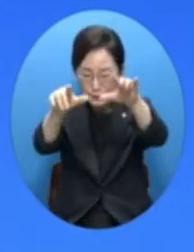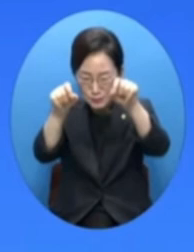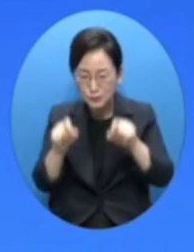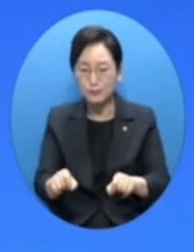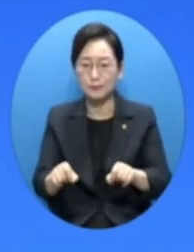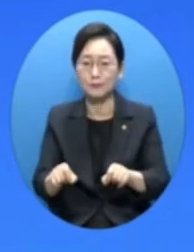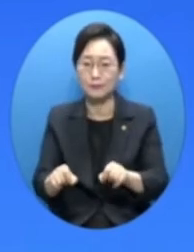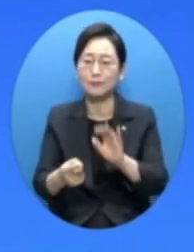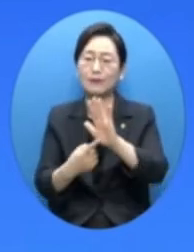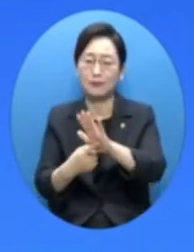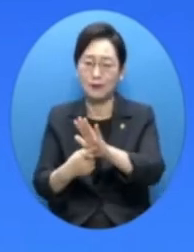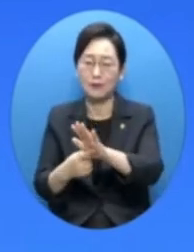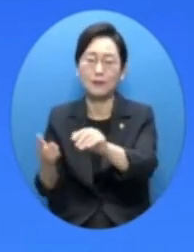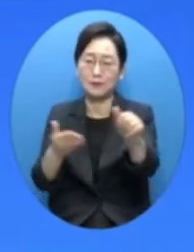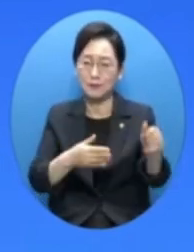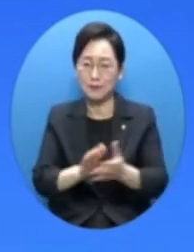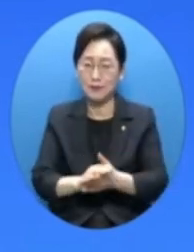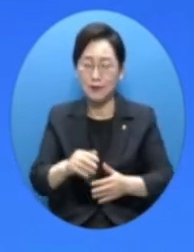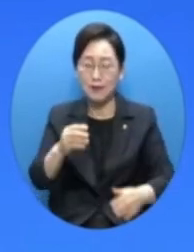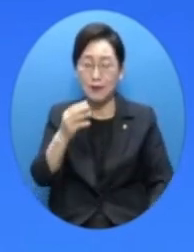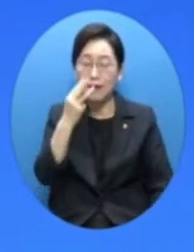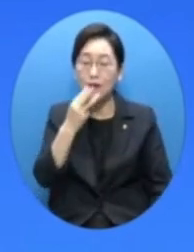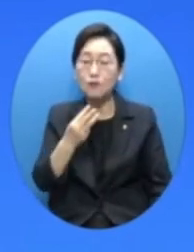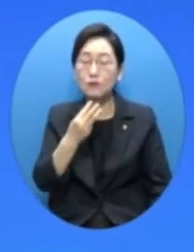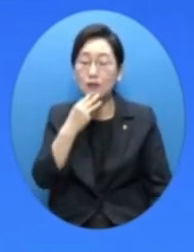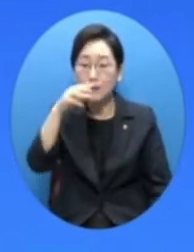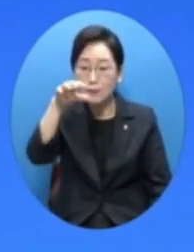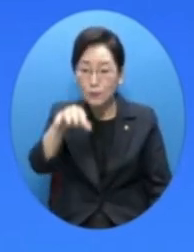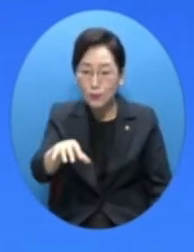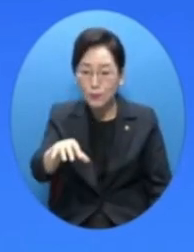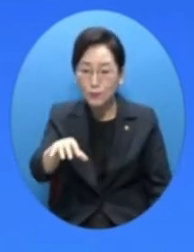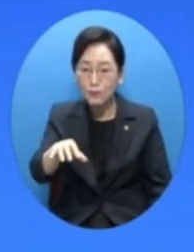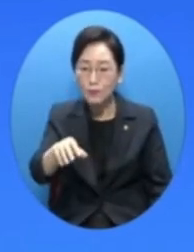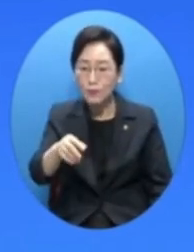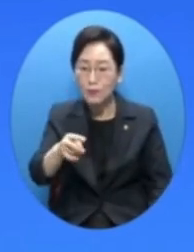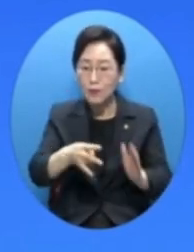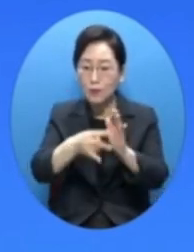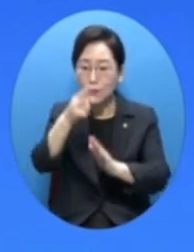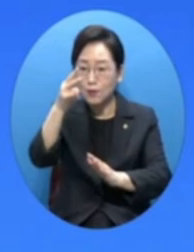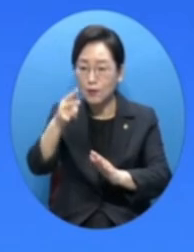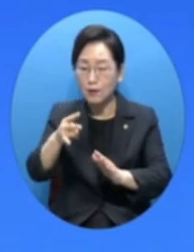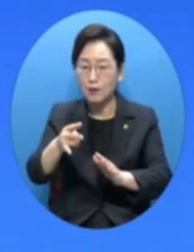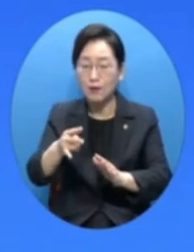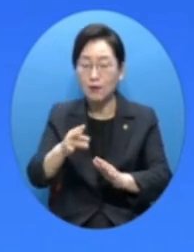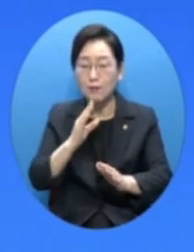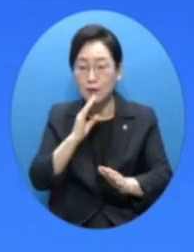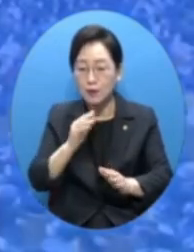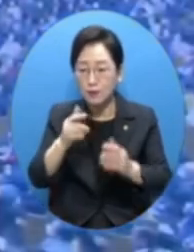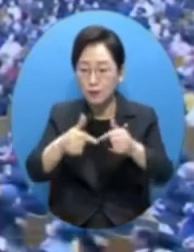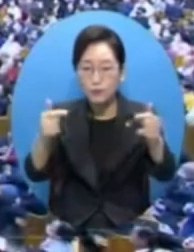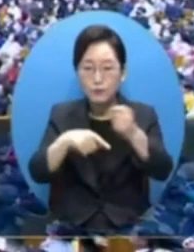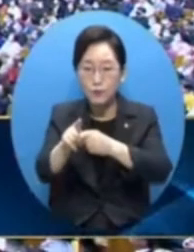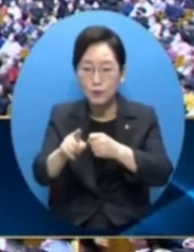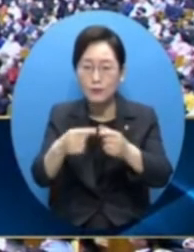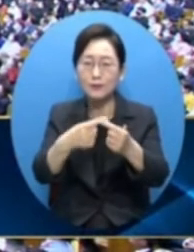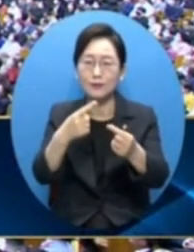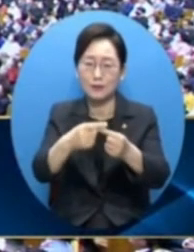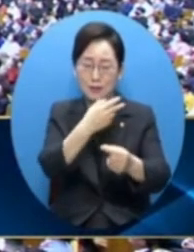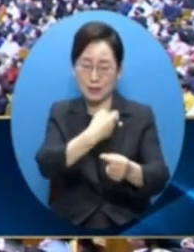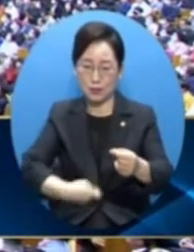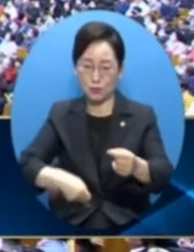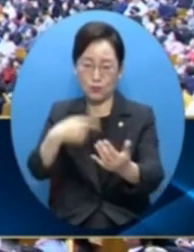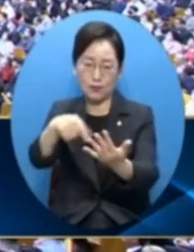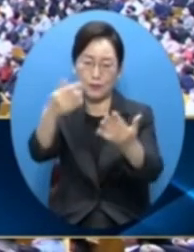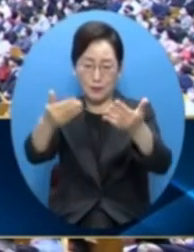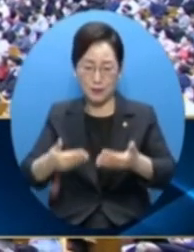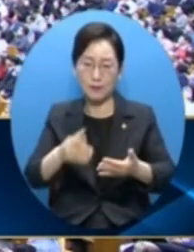것입니다. 예루살렘 교회의 그 부흥의 비결이 어디 있습니까? 오늘 성경 말씀하니까 첫째로 그들이 사도의 가르침을 받았다고